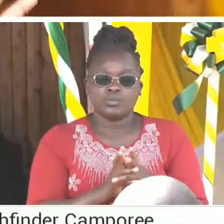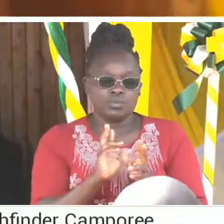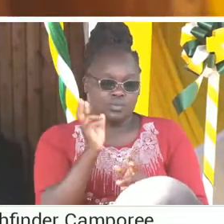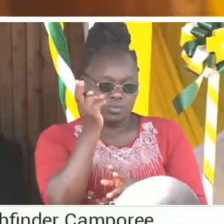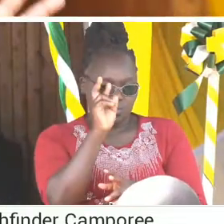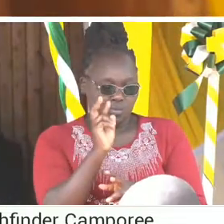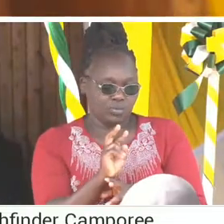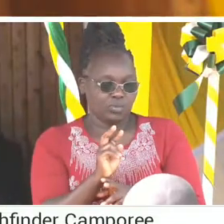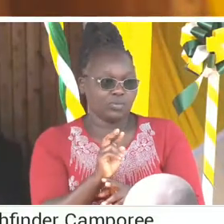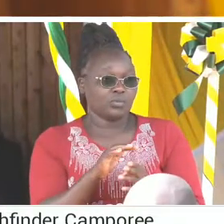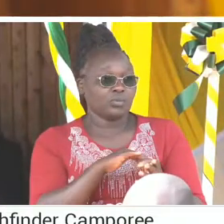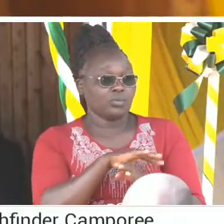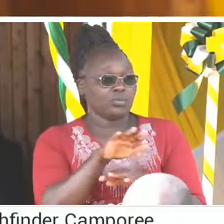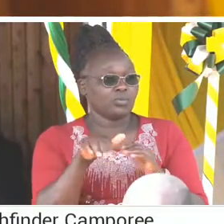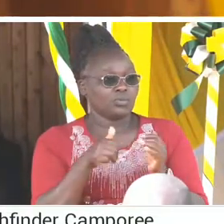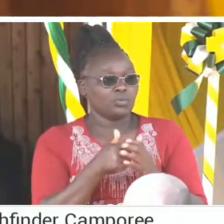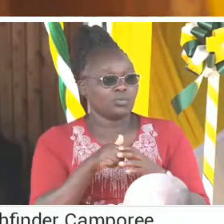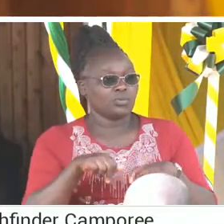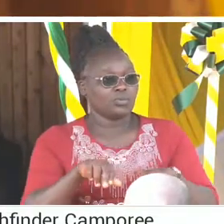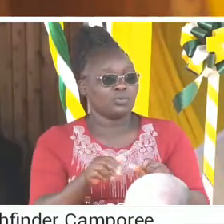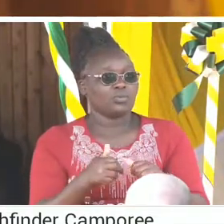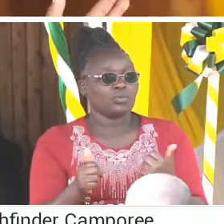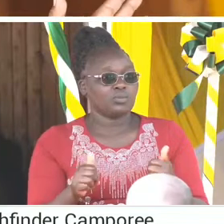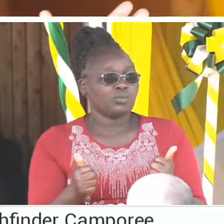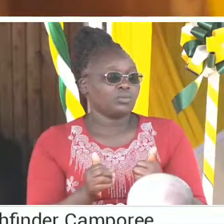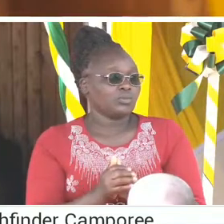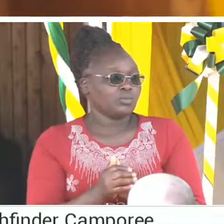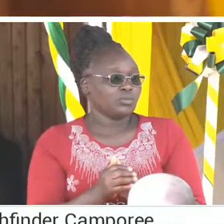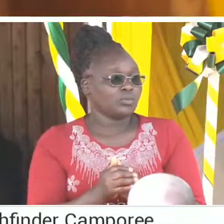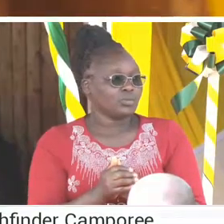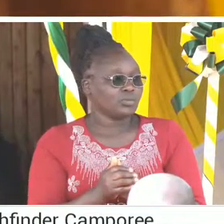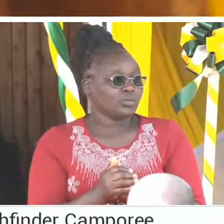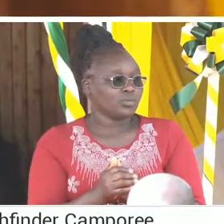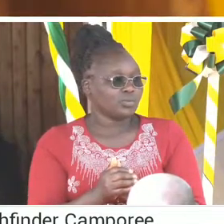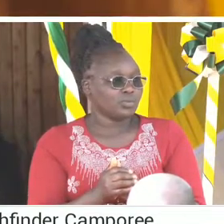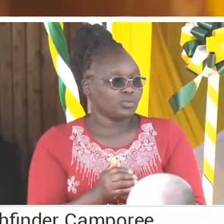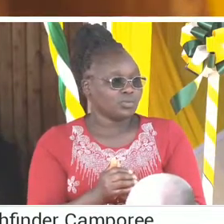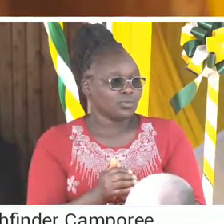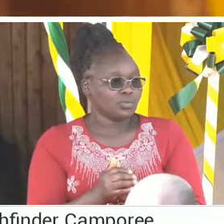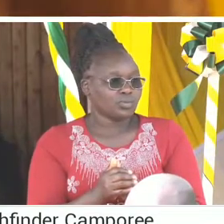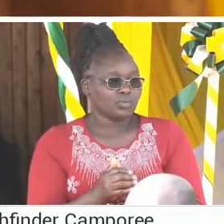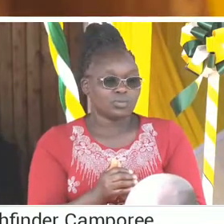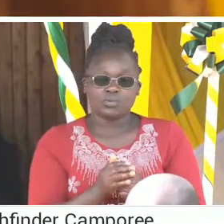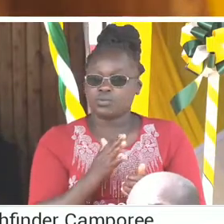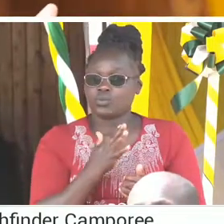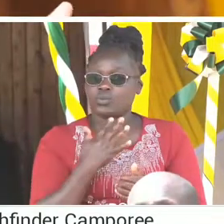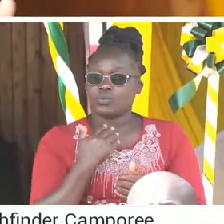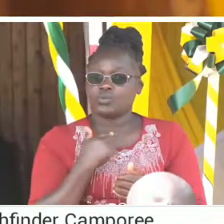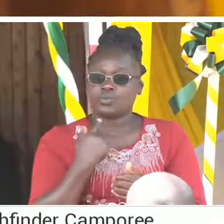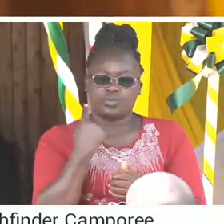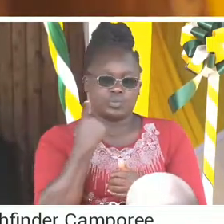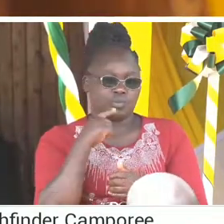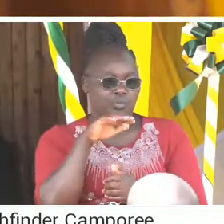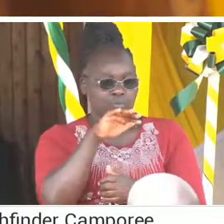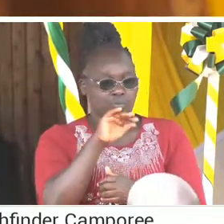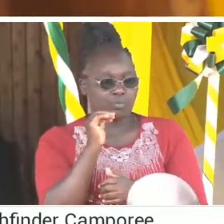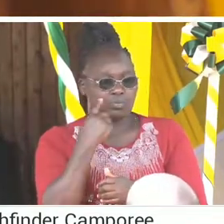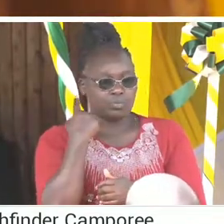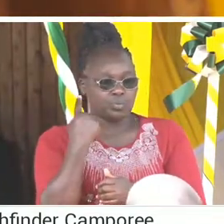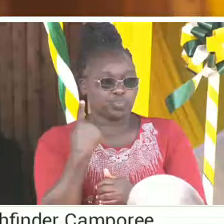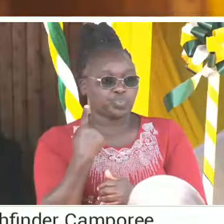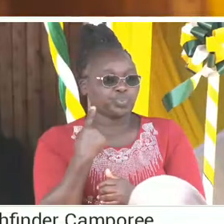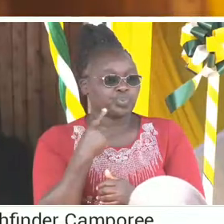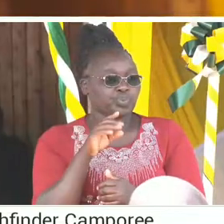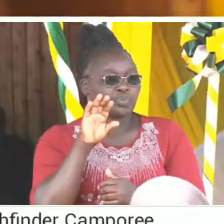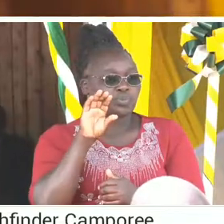itekelezwe sawa sawa. Kwa niaba ya viongozi hao wote, ningependa kuomba our CEO Elder Kaino